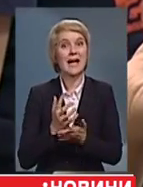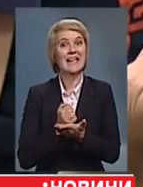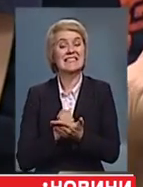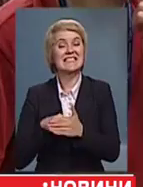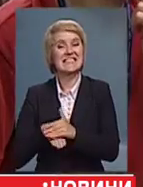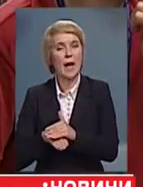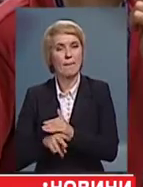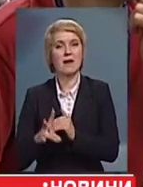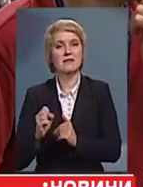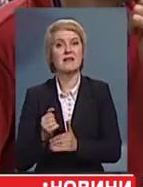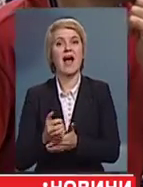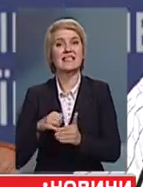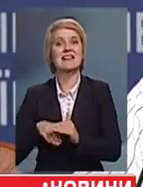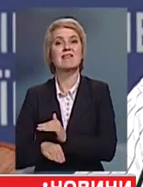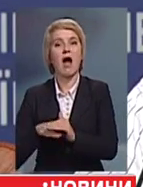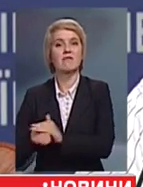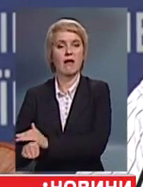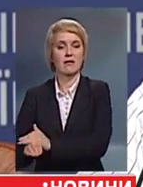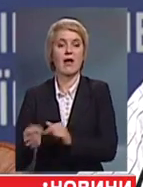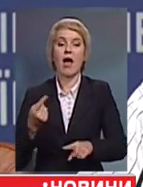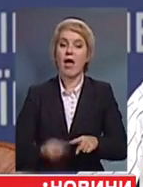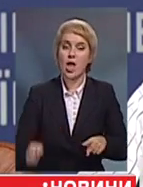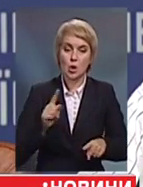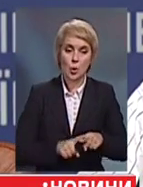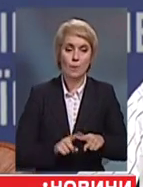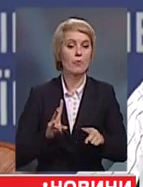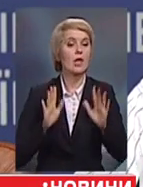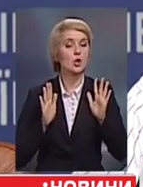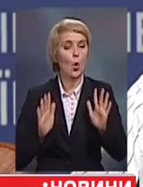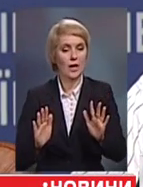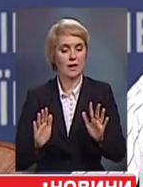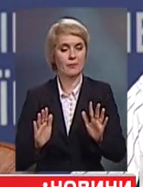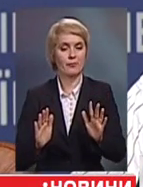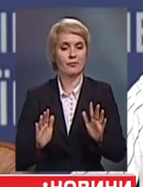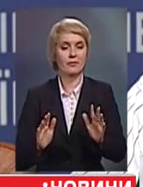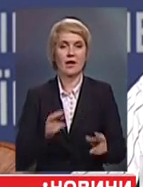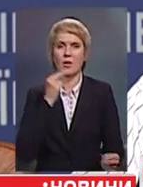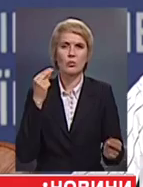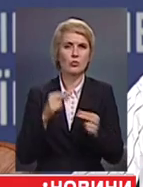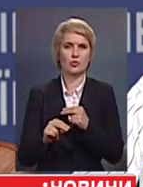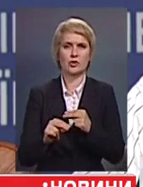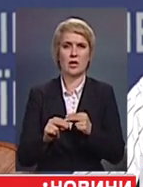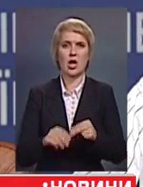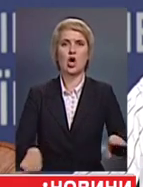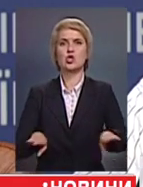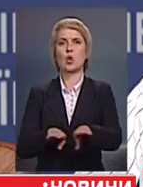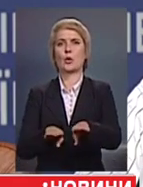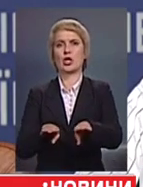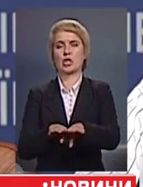складах. Це, в принципі, не тільки найкраще соотношення